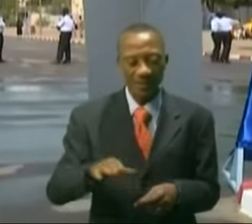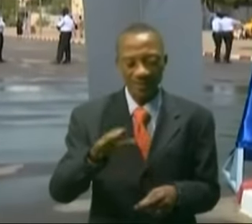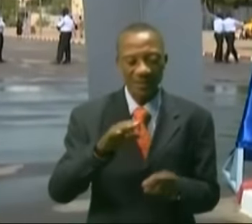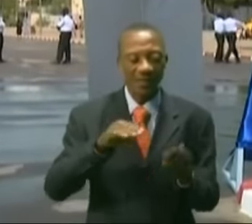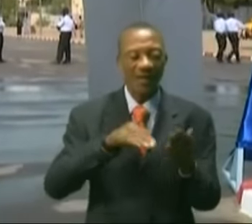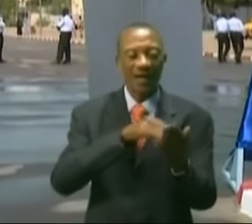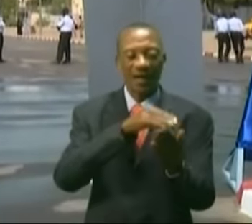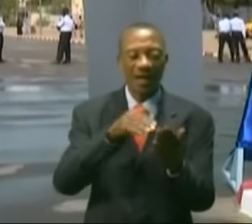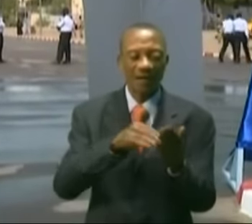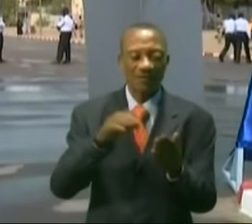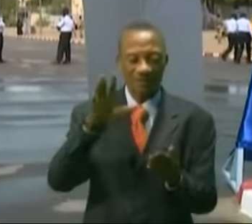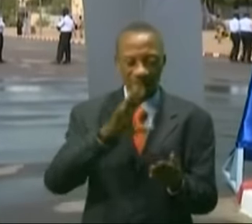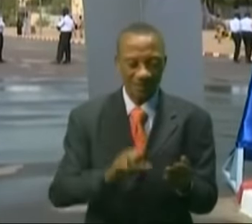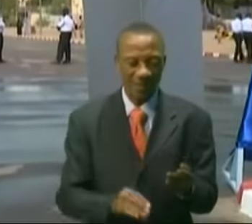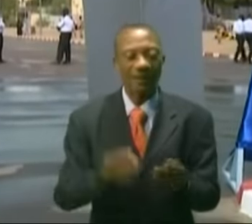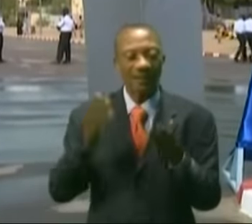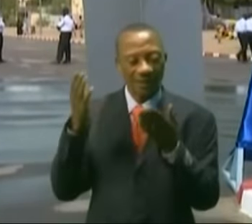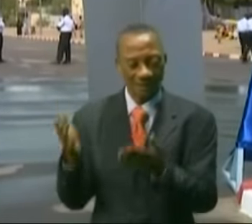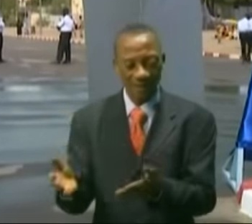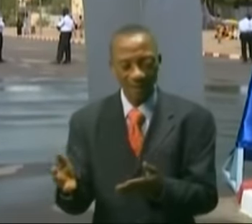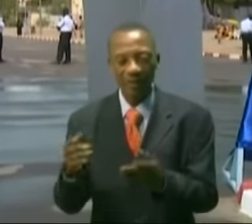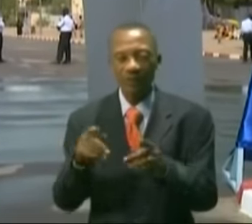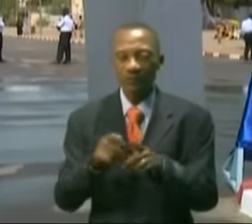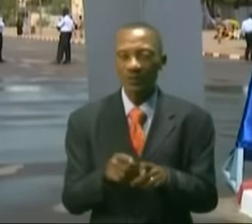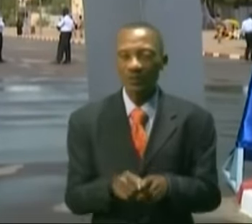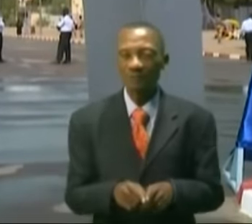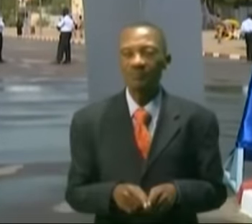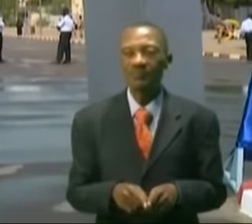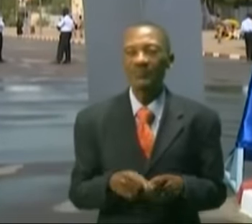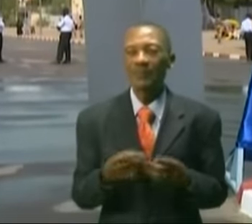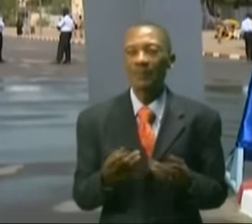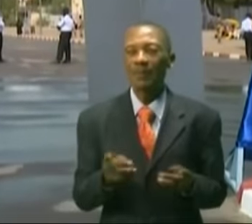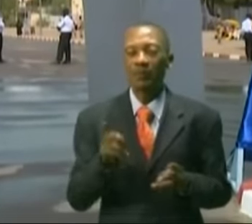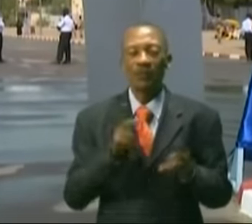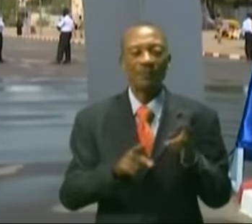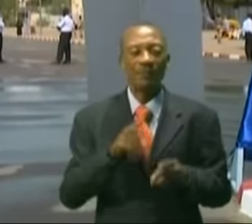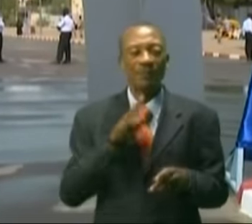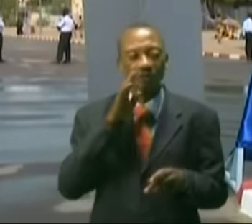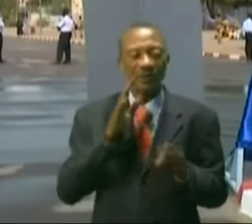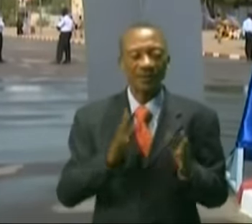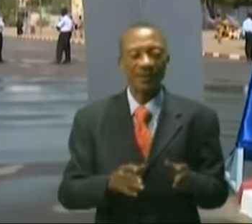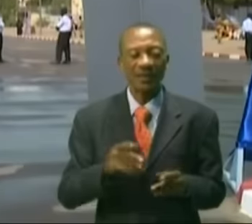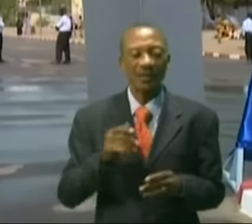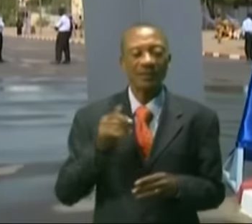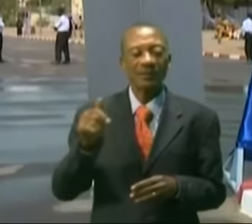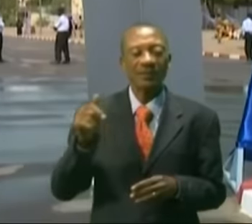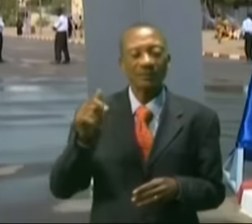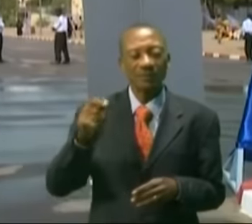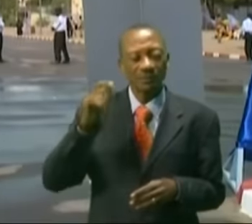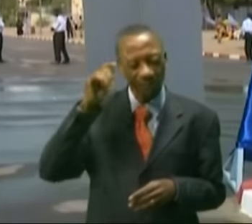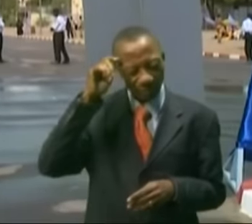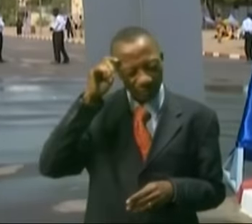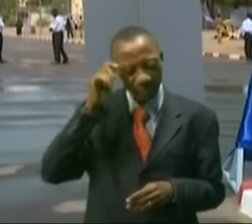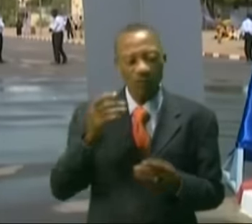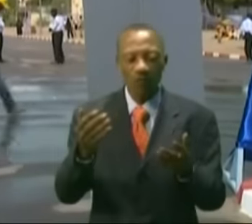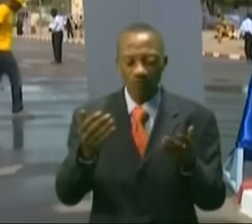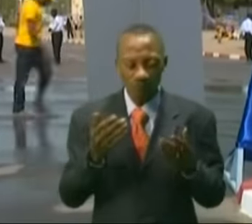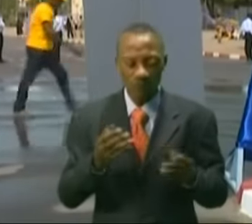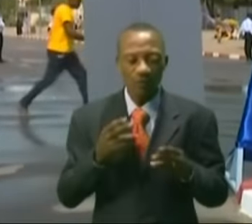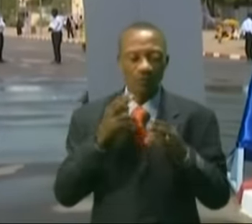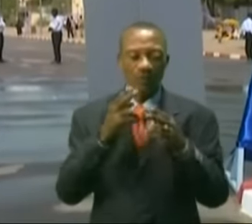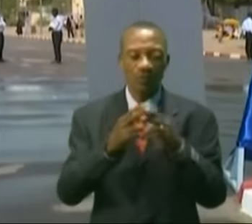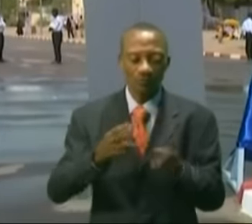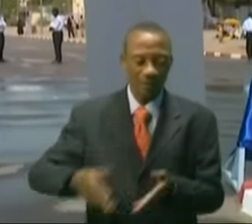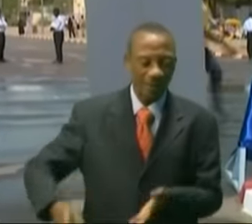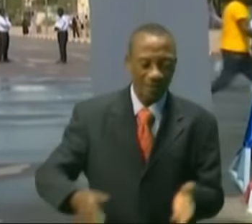une déviation très très importante parce que vous savez, pour joindre un arrondissement à un autre, il ne faut pas beaucoup